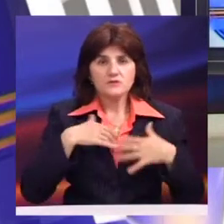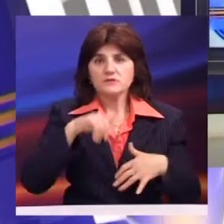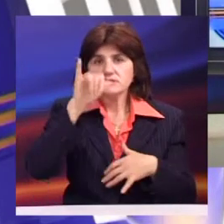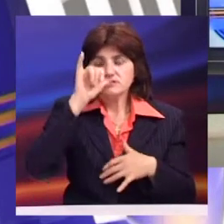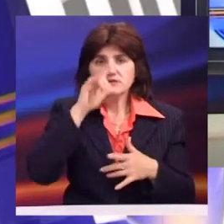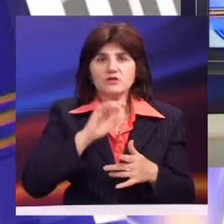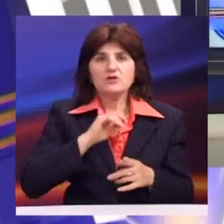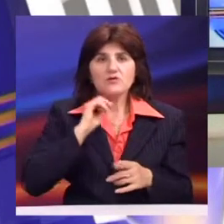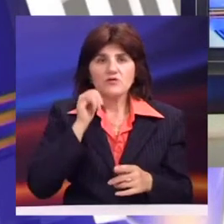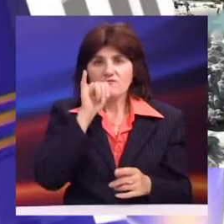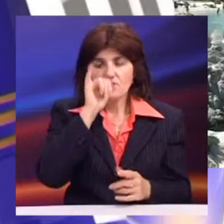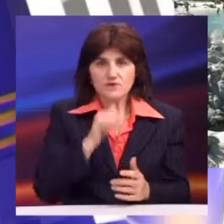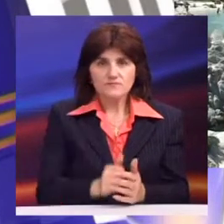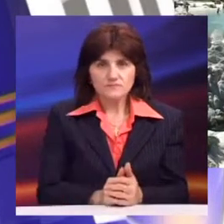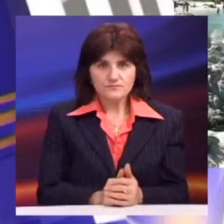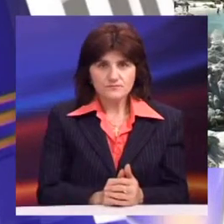dovoljno tečnosti.